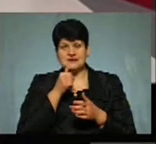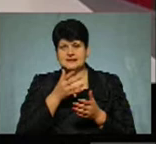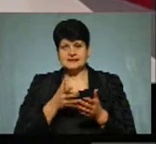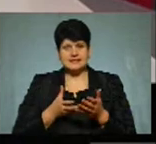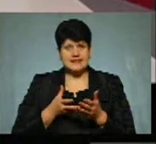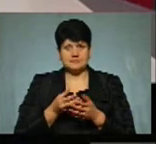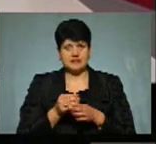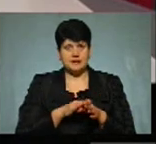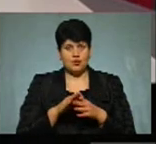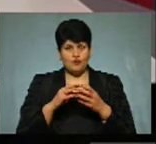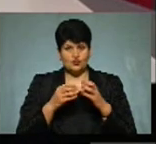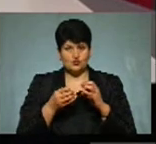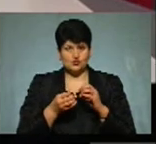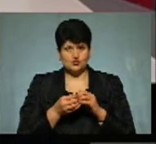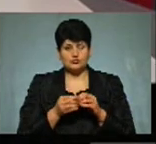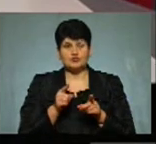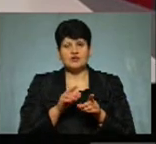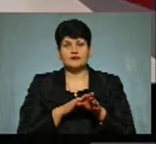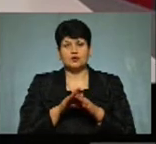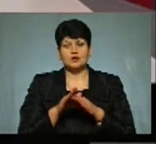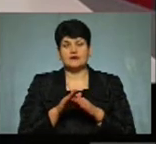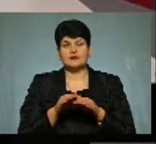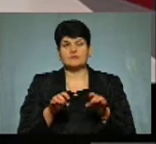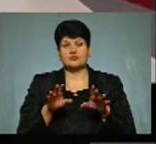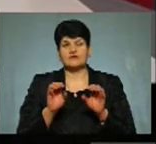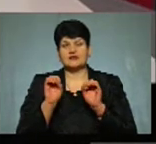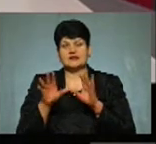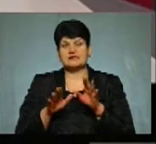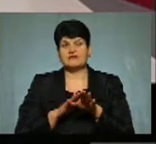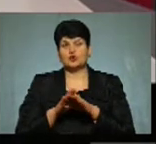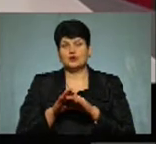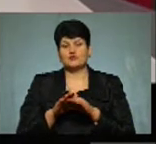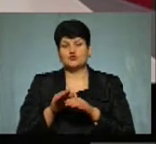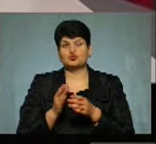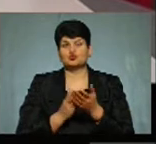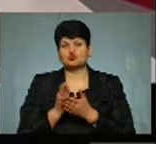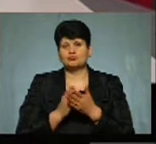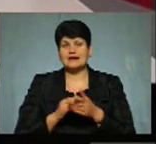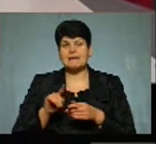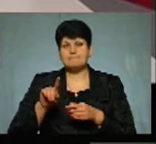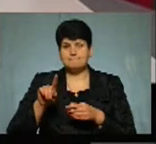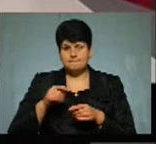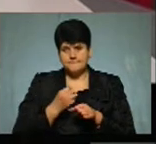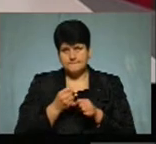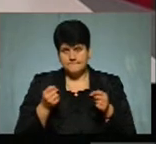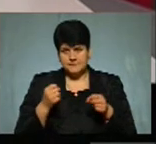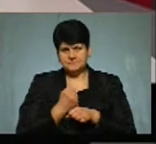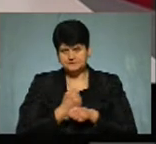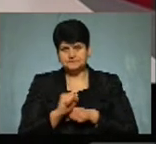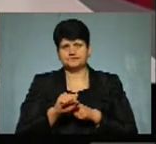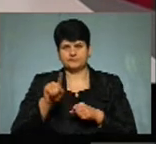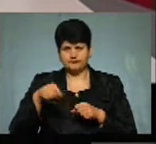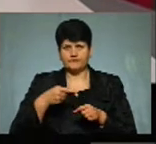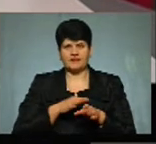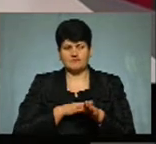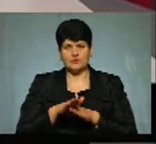суму, тоді виконання постанови передається на виконавчу службу для примусового виконання. Відповідно, після цього